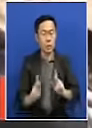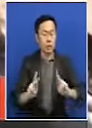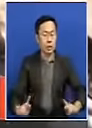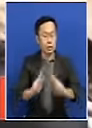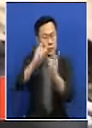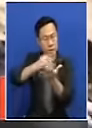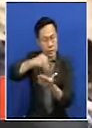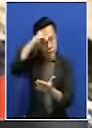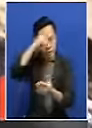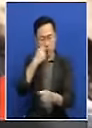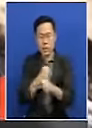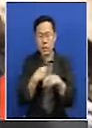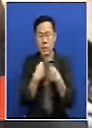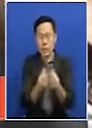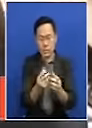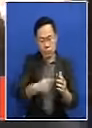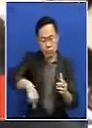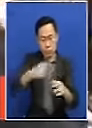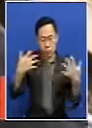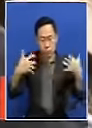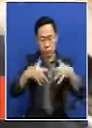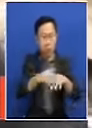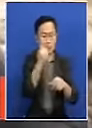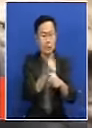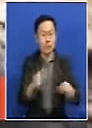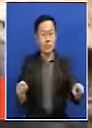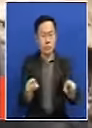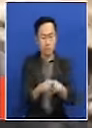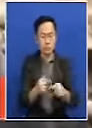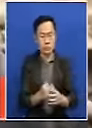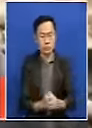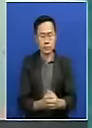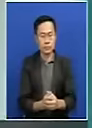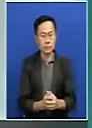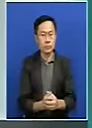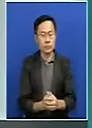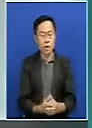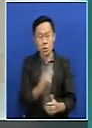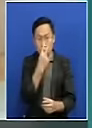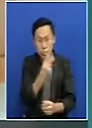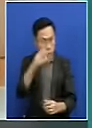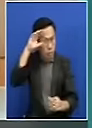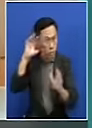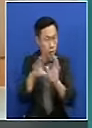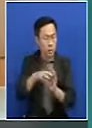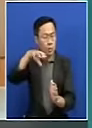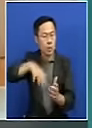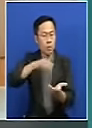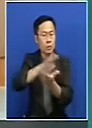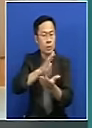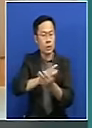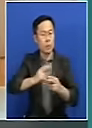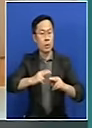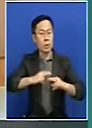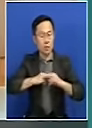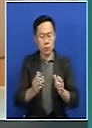เพื่อที่จะทำให้ทุกส่วนไปในทิศทางเดียวกันถ้าไปดูข้อมูลครับคุณนลินาชมสถาบันอาชีวะของภาครั